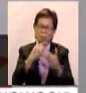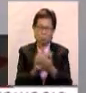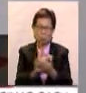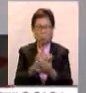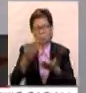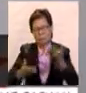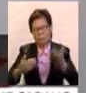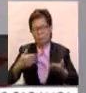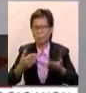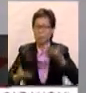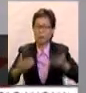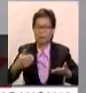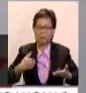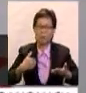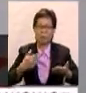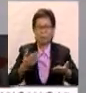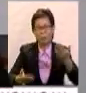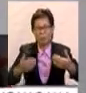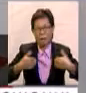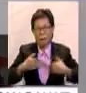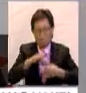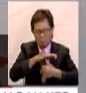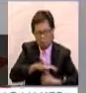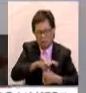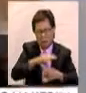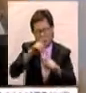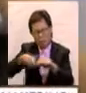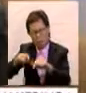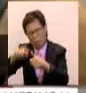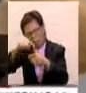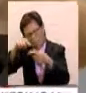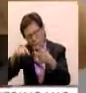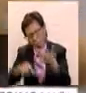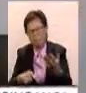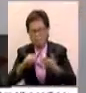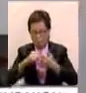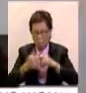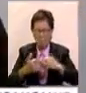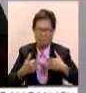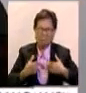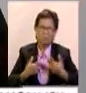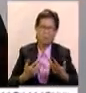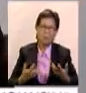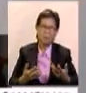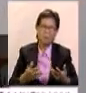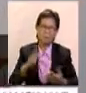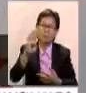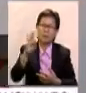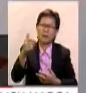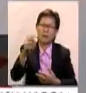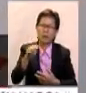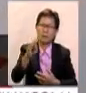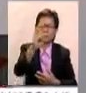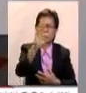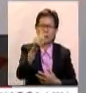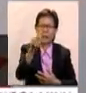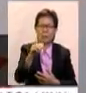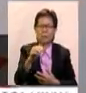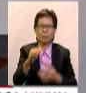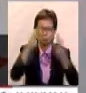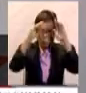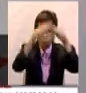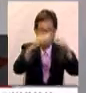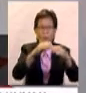pressure, ada berbagai lah. So BM pun ada kata dia more focus